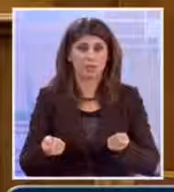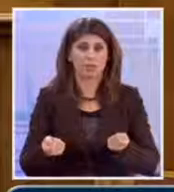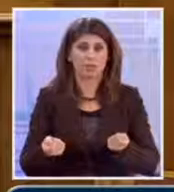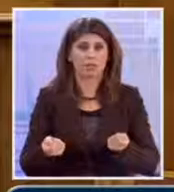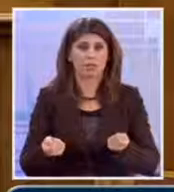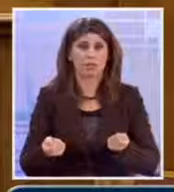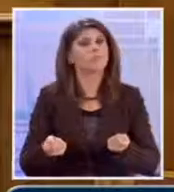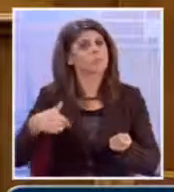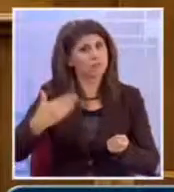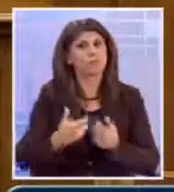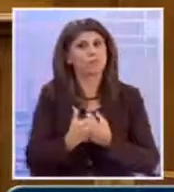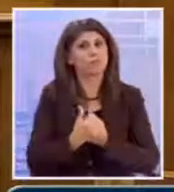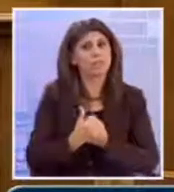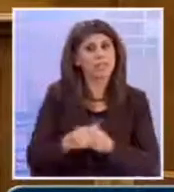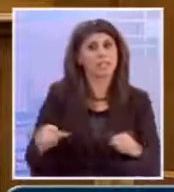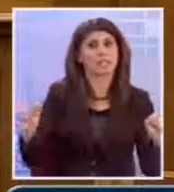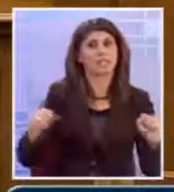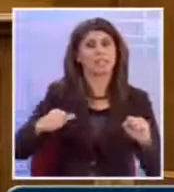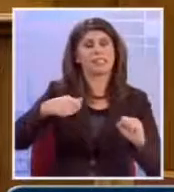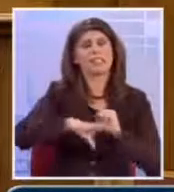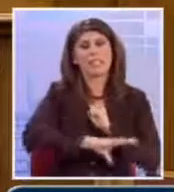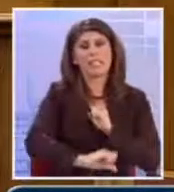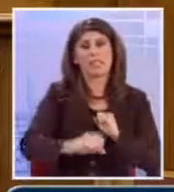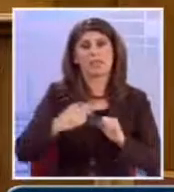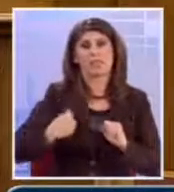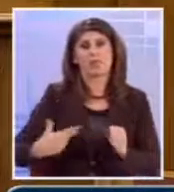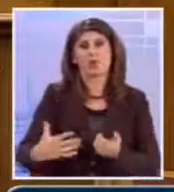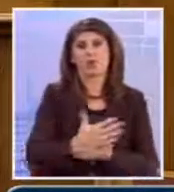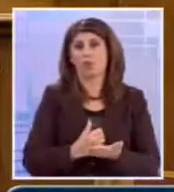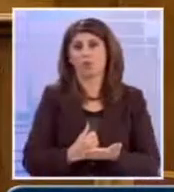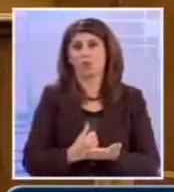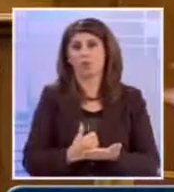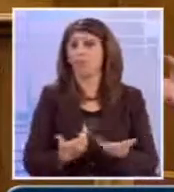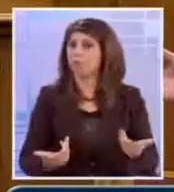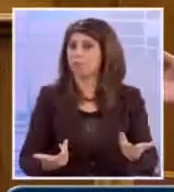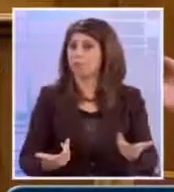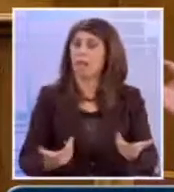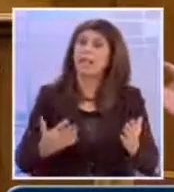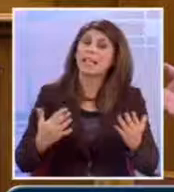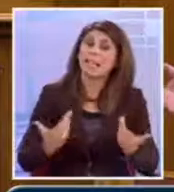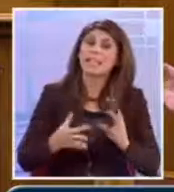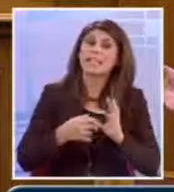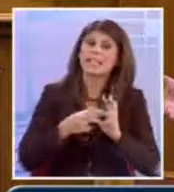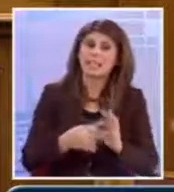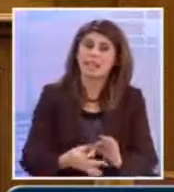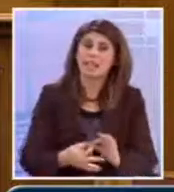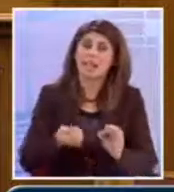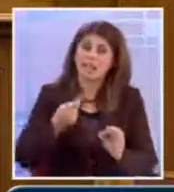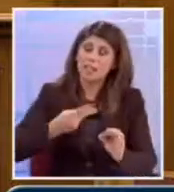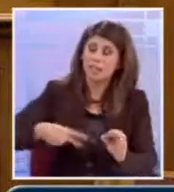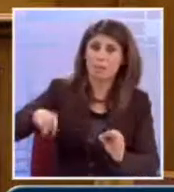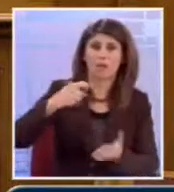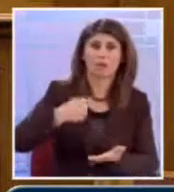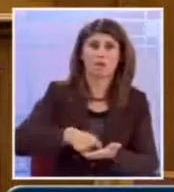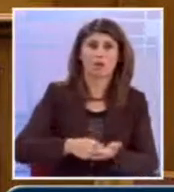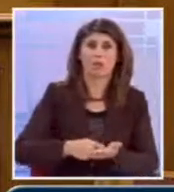και η περαιτέρω ανεξαρτησία της Γενικής Γραμματείας Δημοσίων Εσόδων? Γιατί συνεχίζεται η υπερφορολόγηση